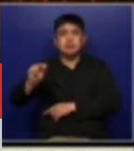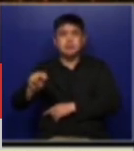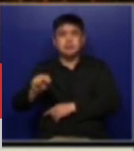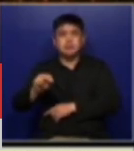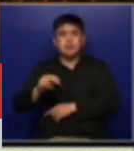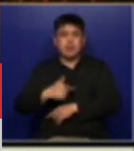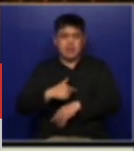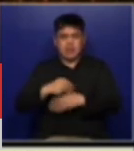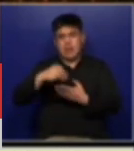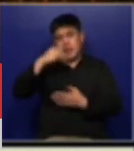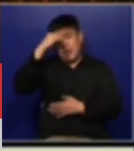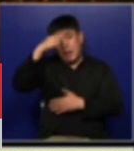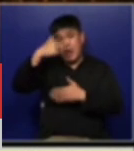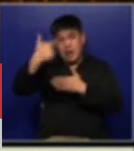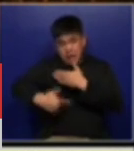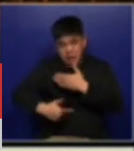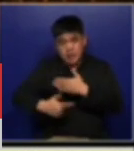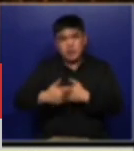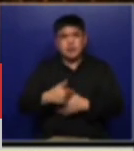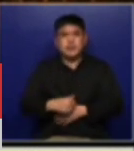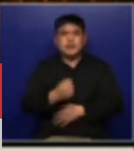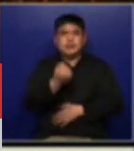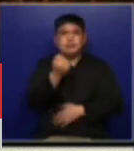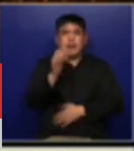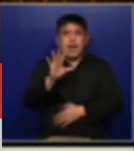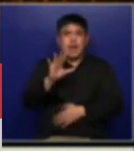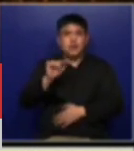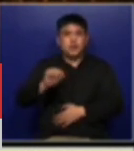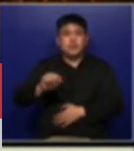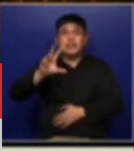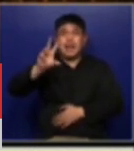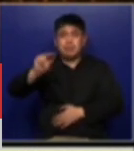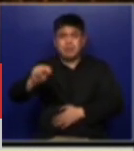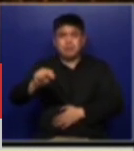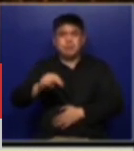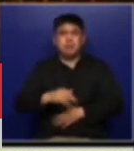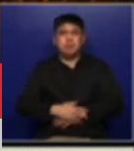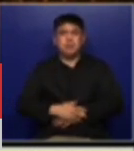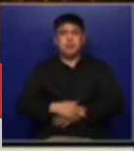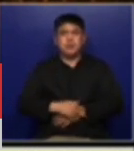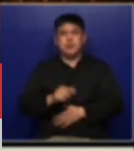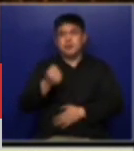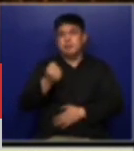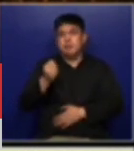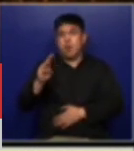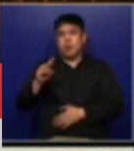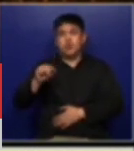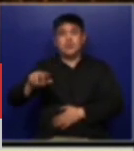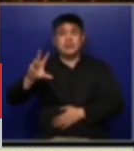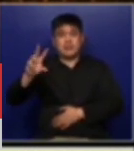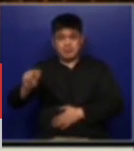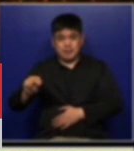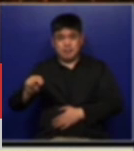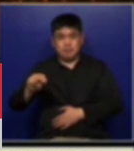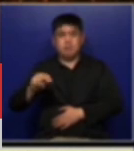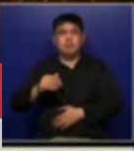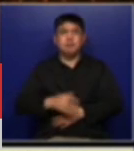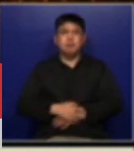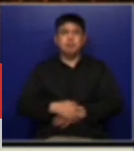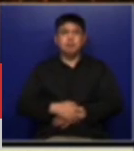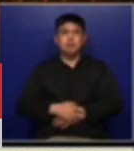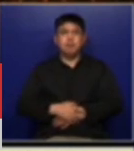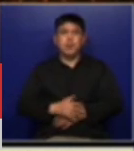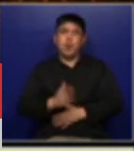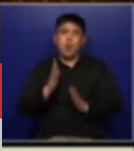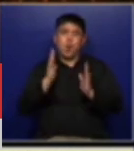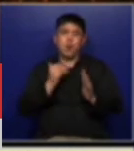งที่เลิกเรียนเป็นเวลา 15:30 นถึง 16:30 นท